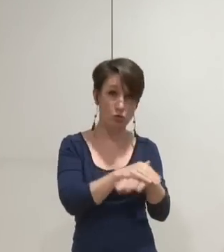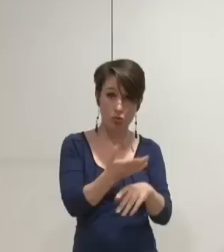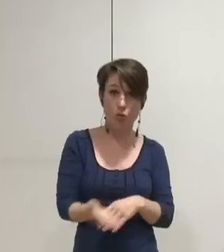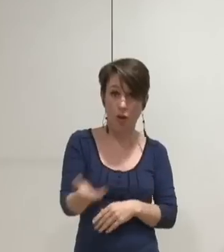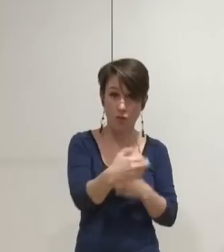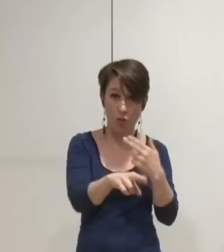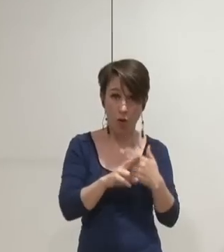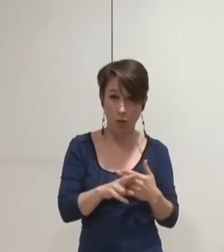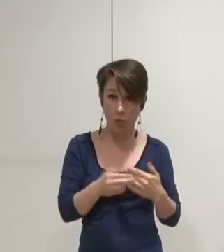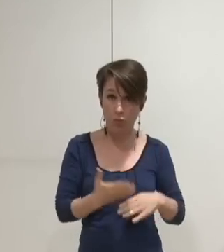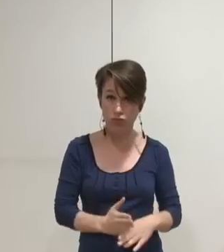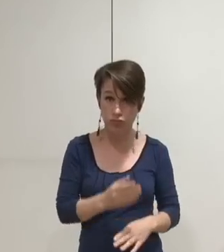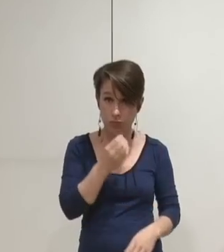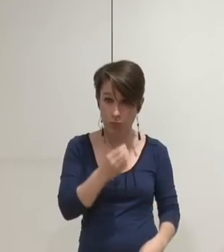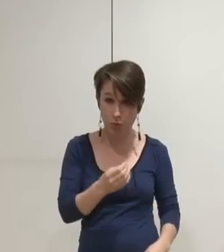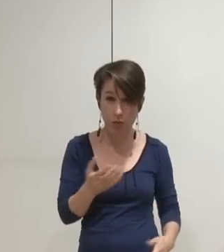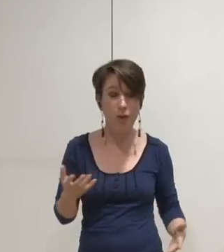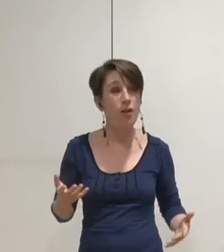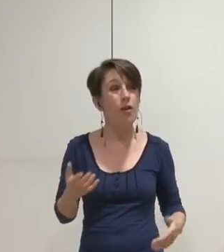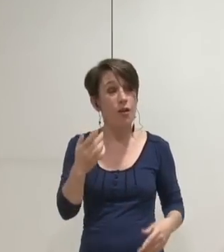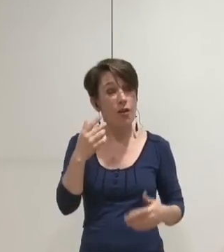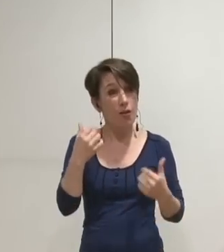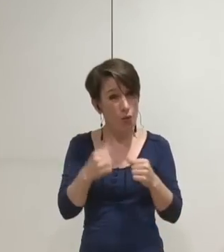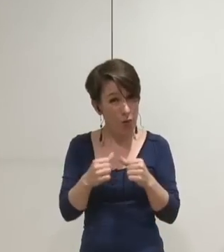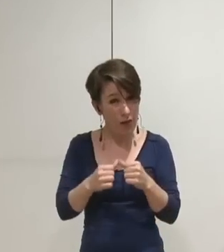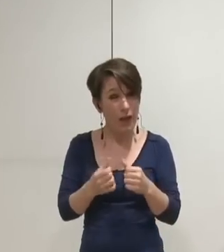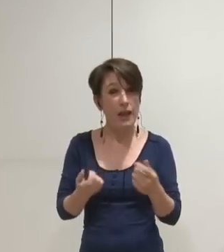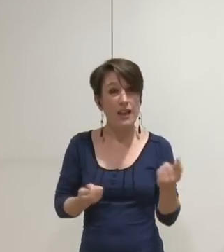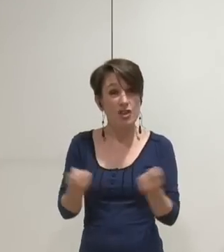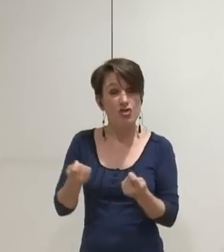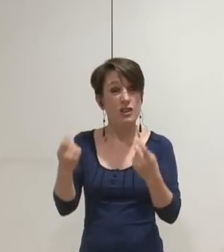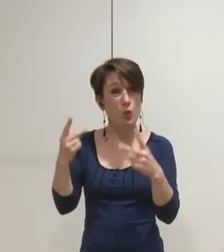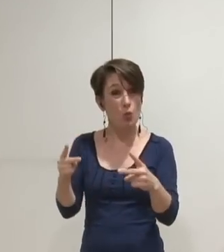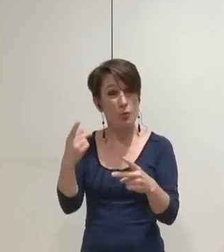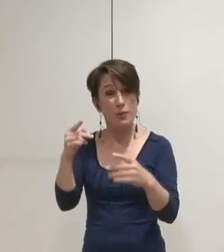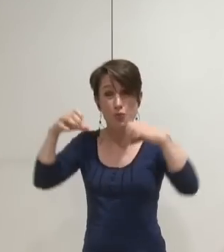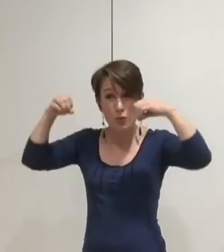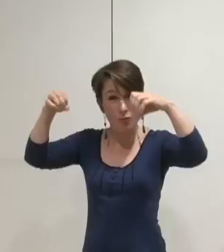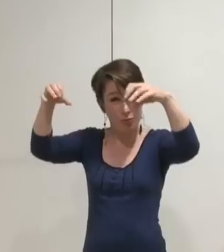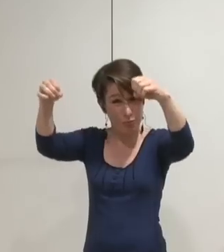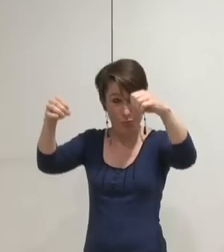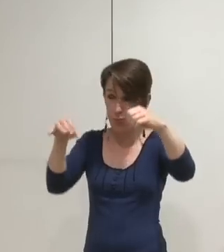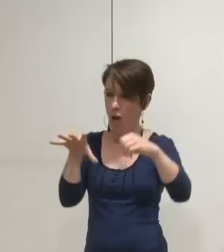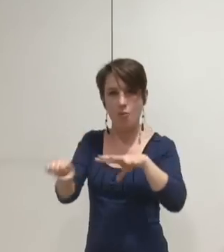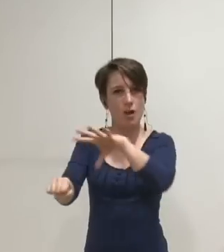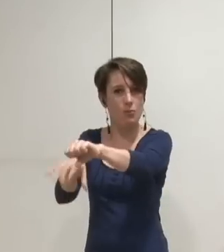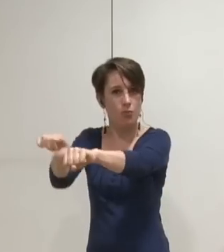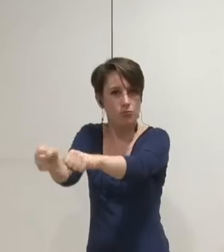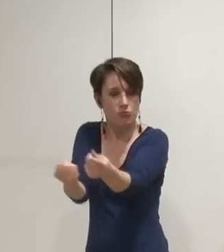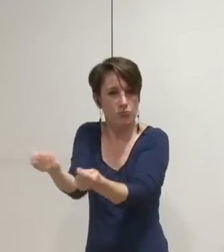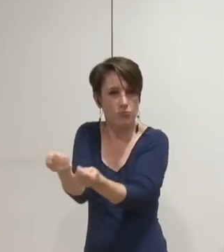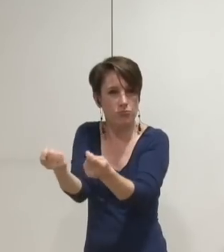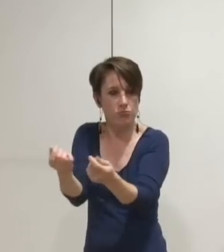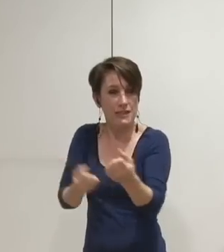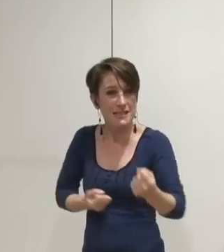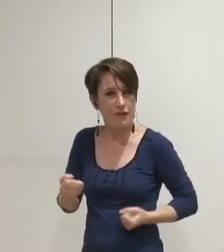une des formes pour la reprise en main et la gestion publique du service de l'électricité serait n déplaise à